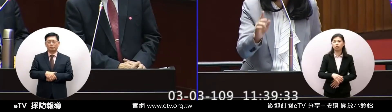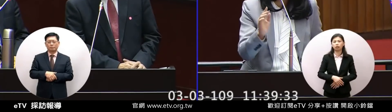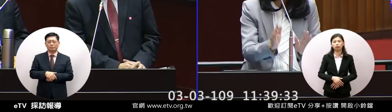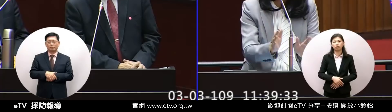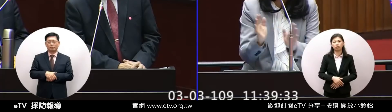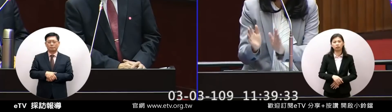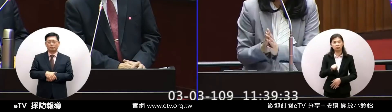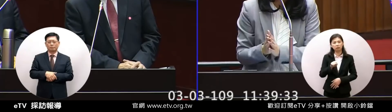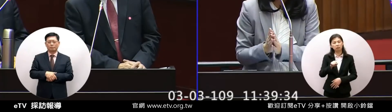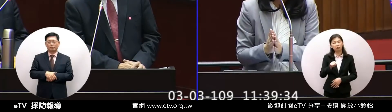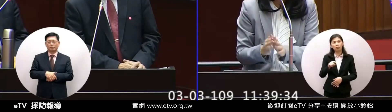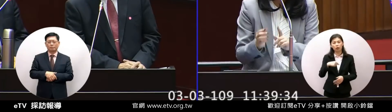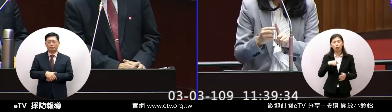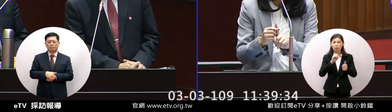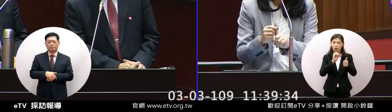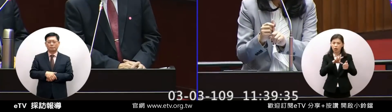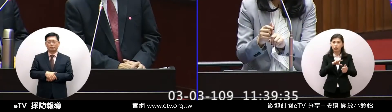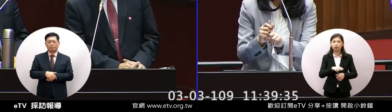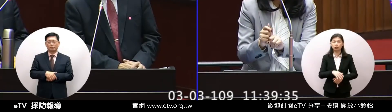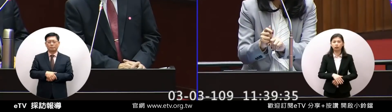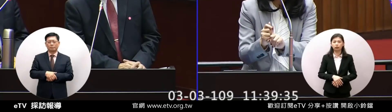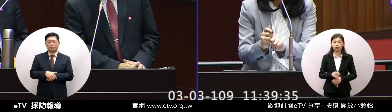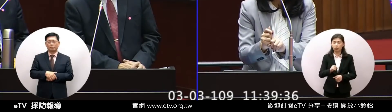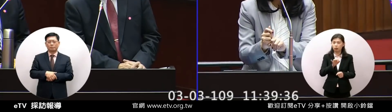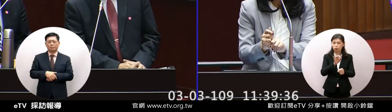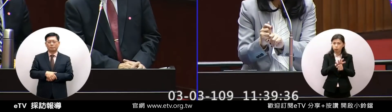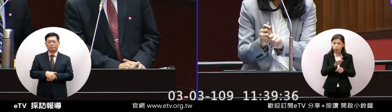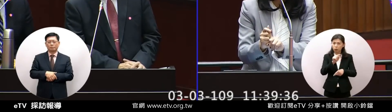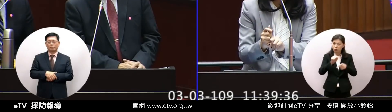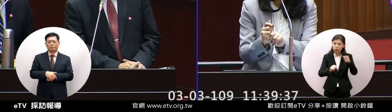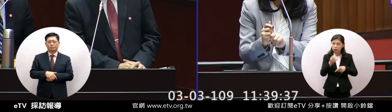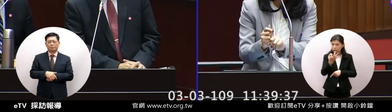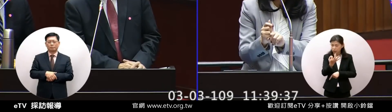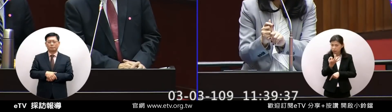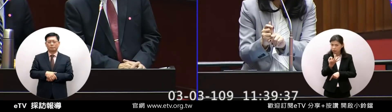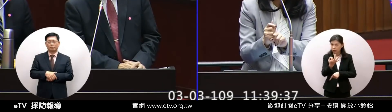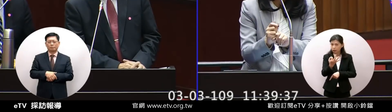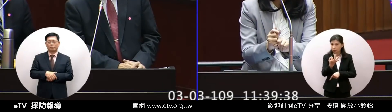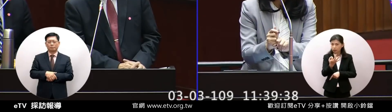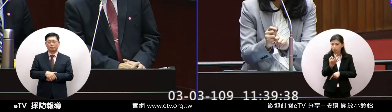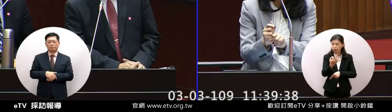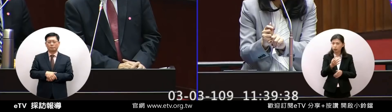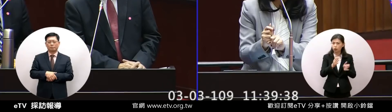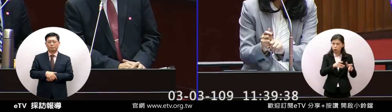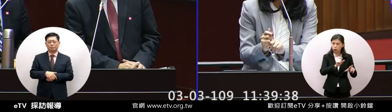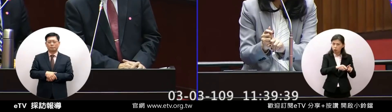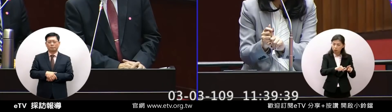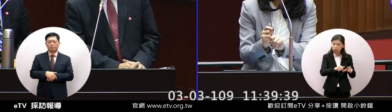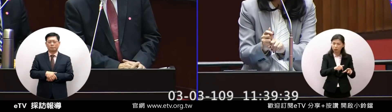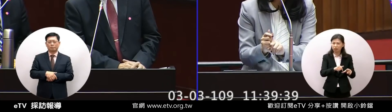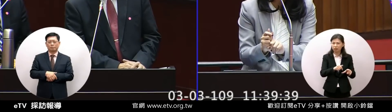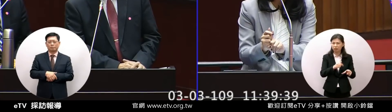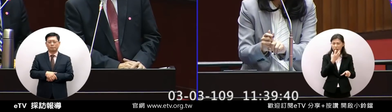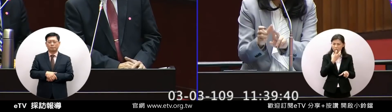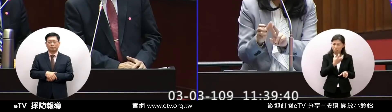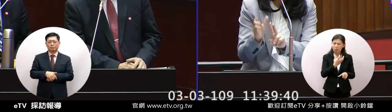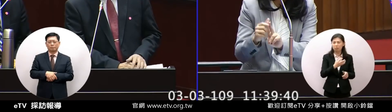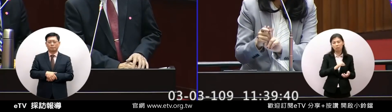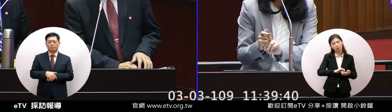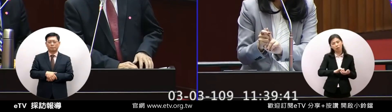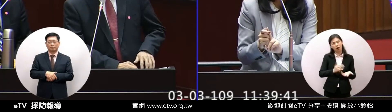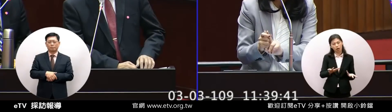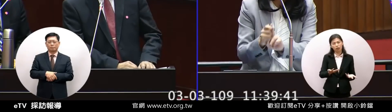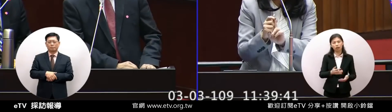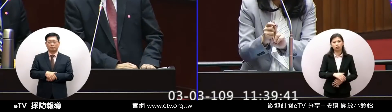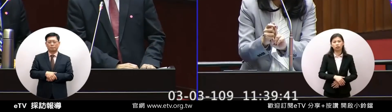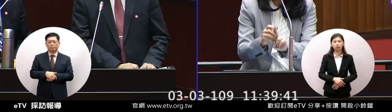第一个希望提醒院长跟部长，第一个，这个补助的平均金额可能是对厂商来讲不是那么的有帮助，做